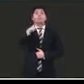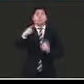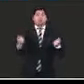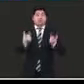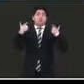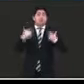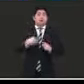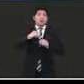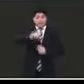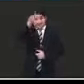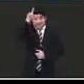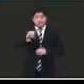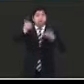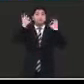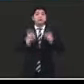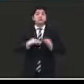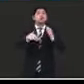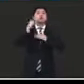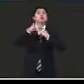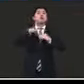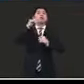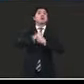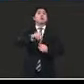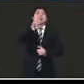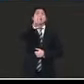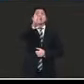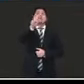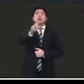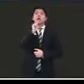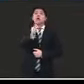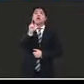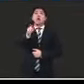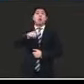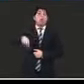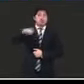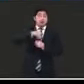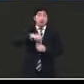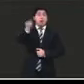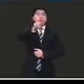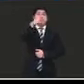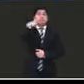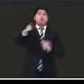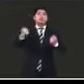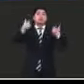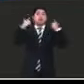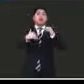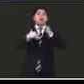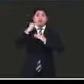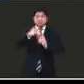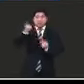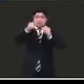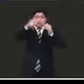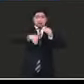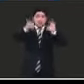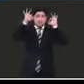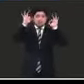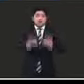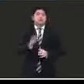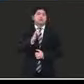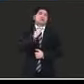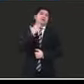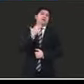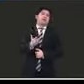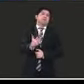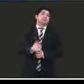işyerinin ilk etabının inşasına 28 ilimizde 10 bin iş yerinin temelini atarak başlıyoruz